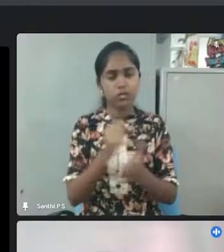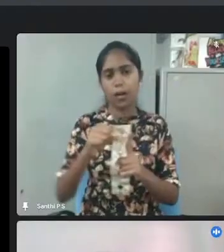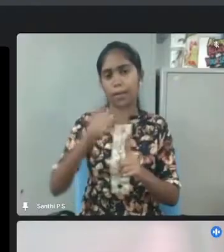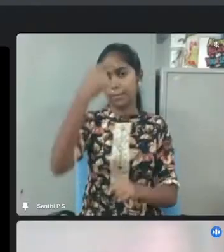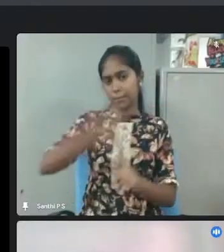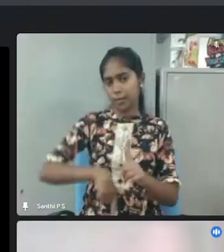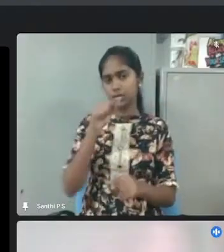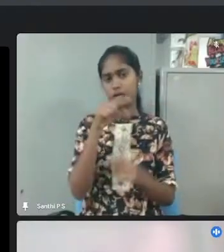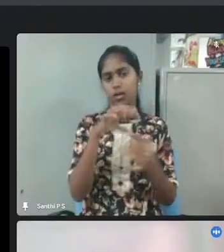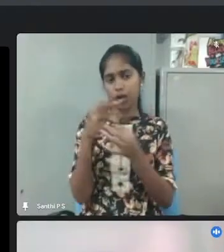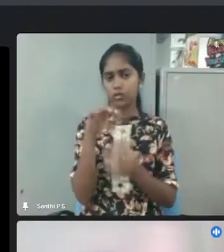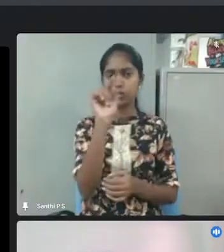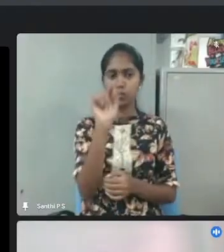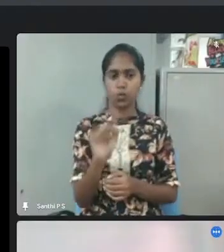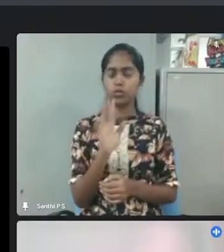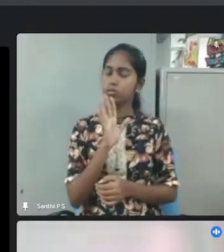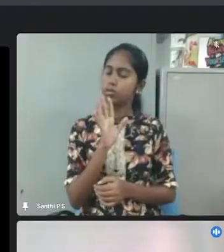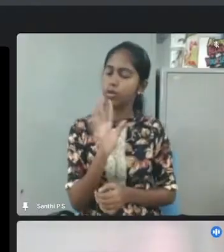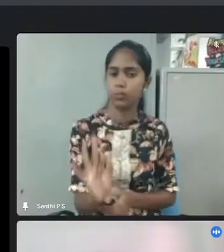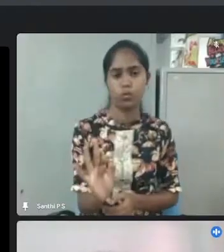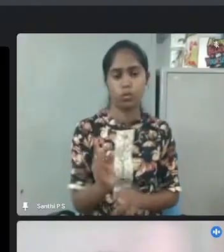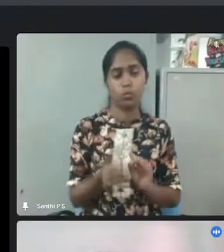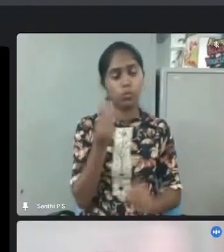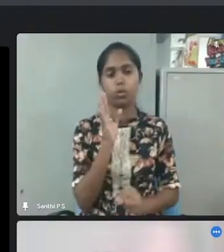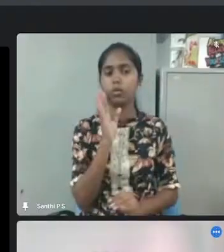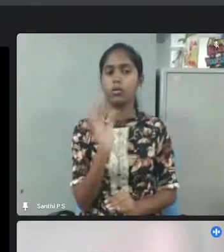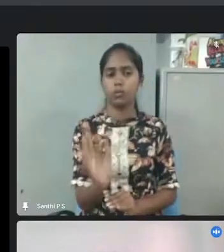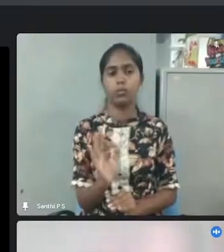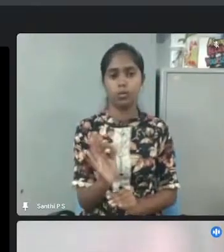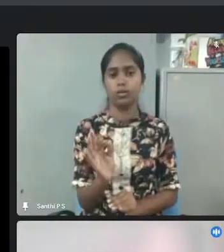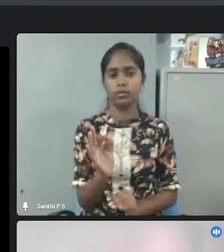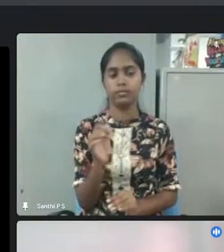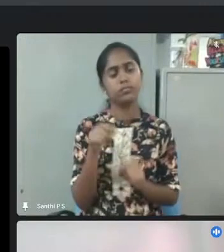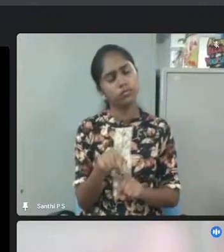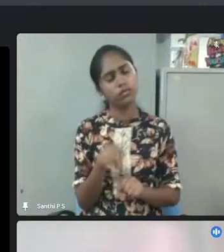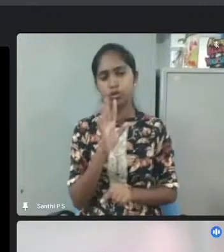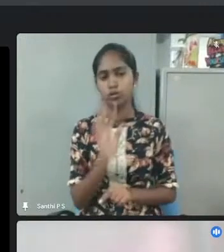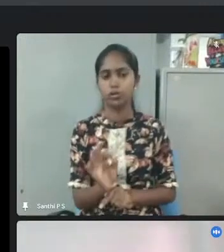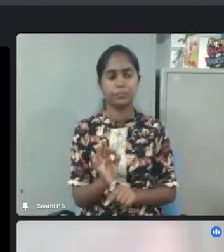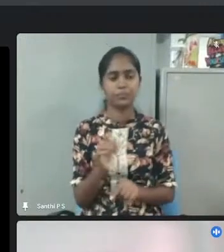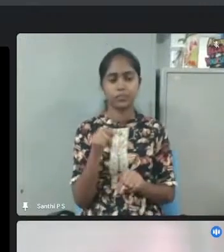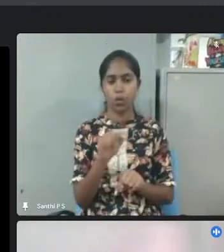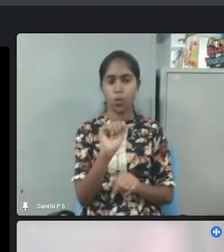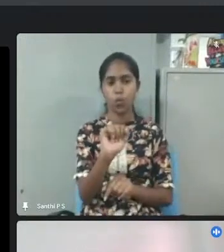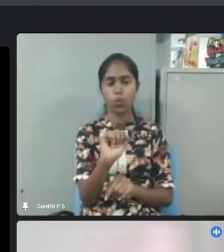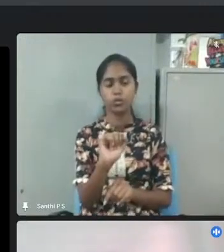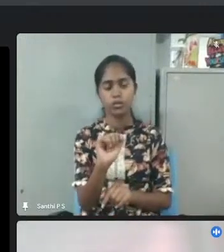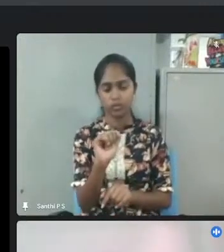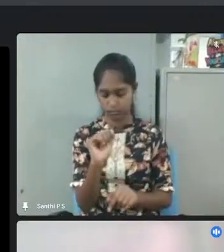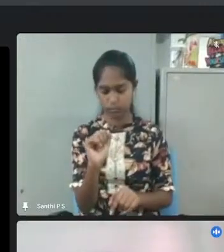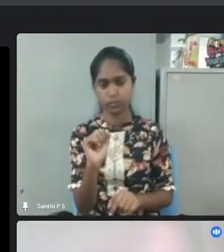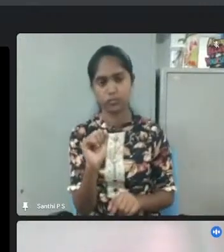വ്യക്തിപരമായ ഘടകങ്ങൾ തന്നെയാണ്, പേഴ്സണൽ ആയിട്ടുള്ള ഫാക്ടേഴ്സ് ആണ്. അതിൽ തീർച്ചയായിട്ടും അവരുടെ കഴിവുകൾ, എത്രത്തോളം അവർക്ക്